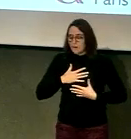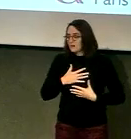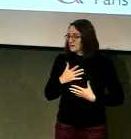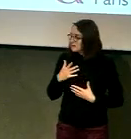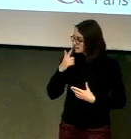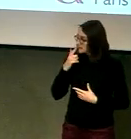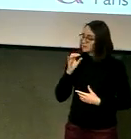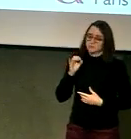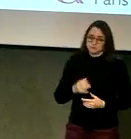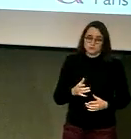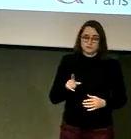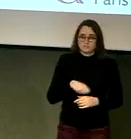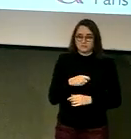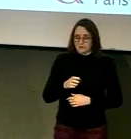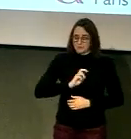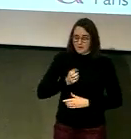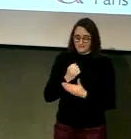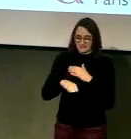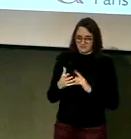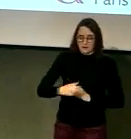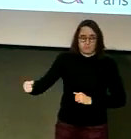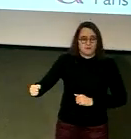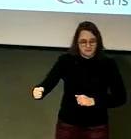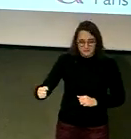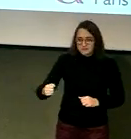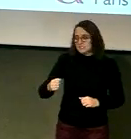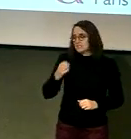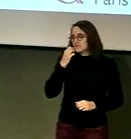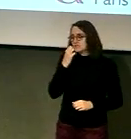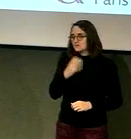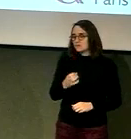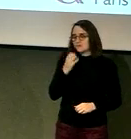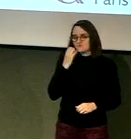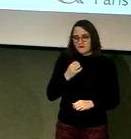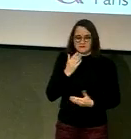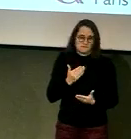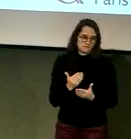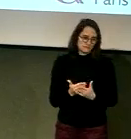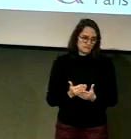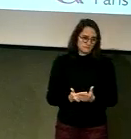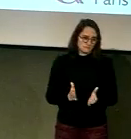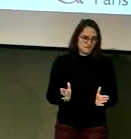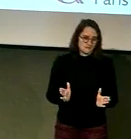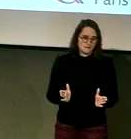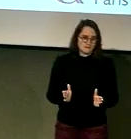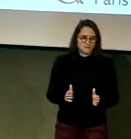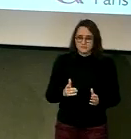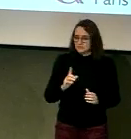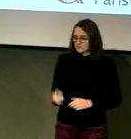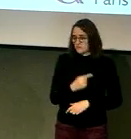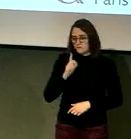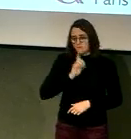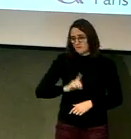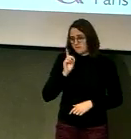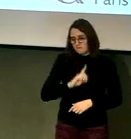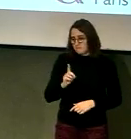services sociaux, la crainte du placement de l'enfant, c'est ce qui est souvent quand même avancé, c'est ce que nous disent toutes les femmes quand